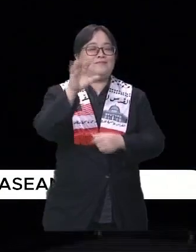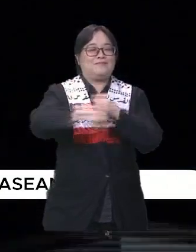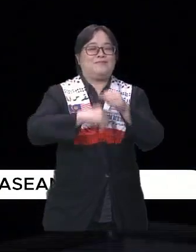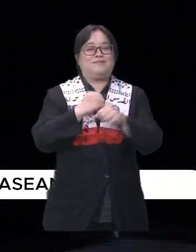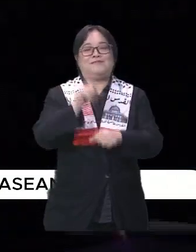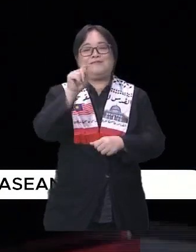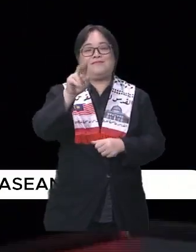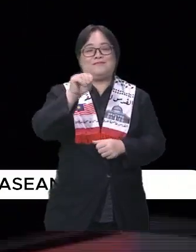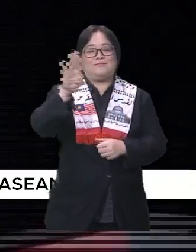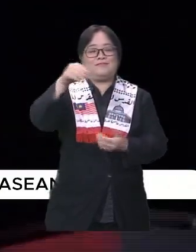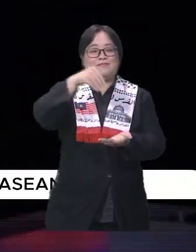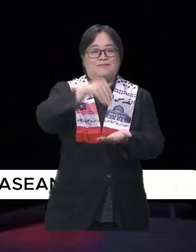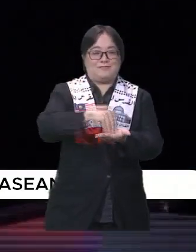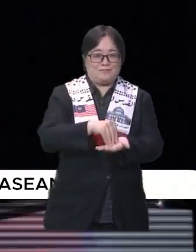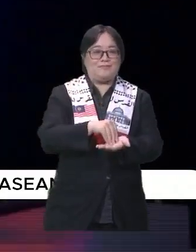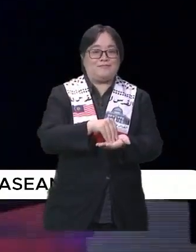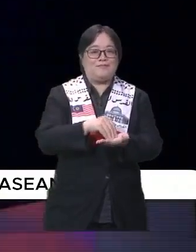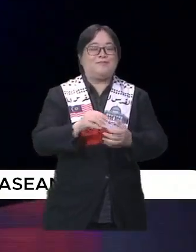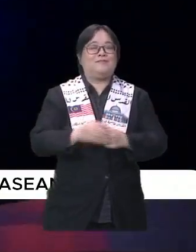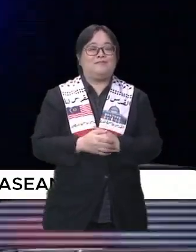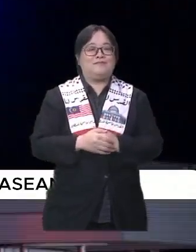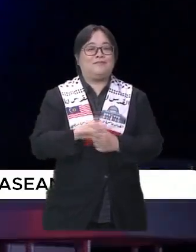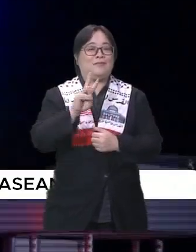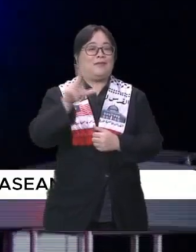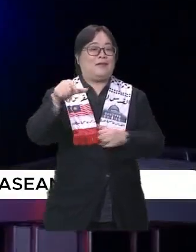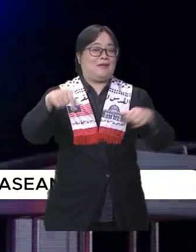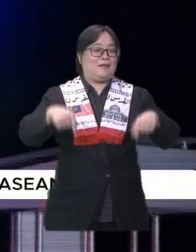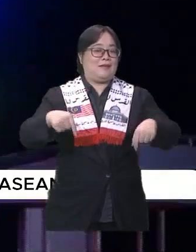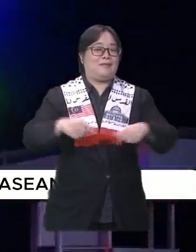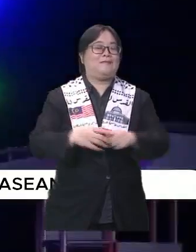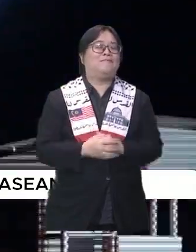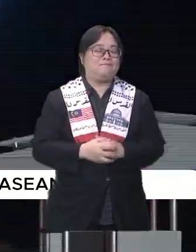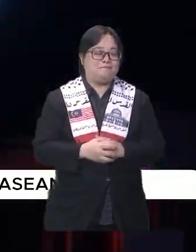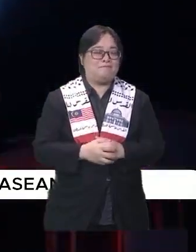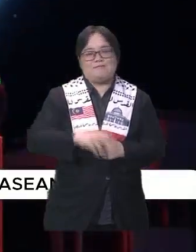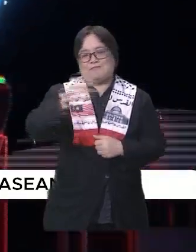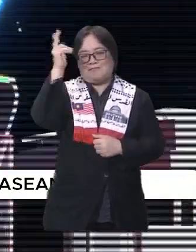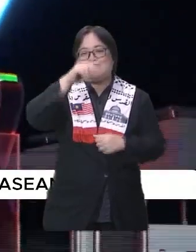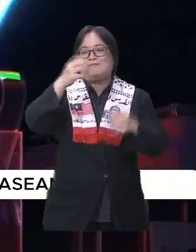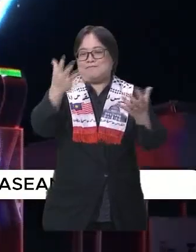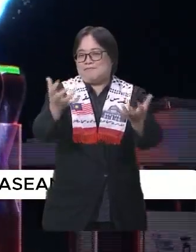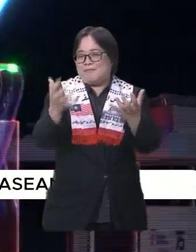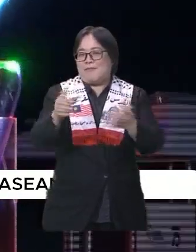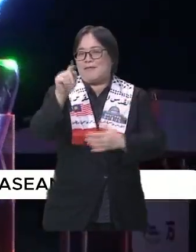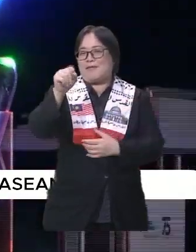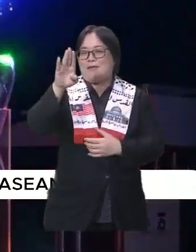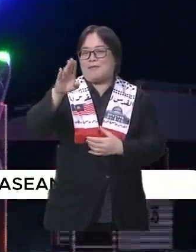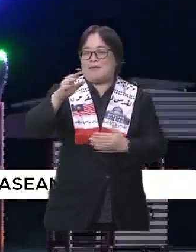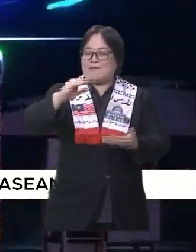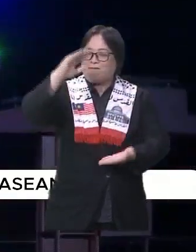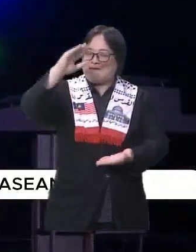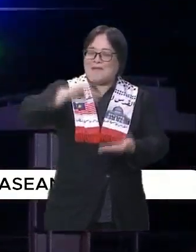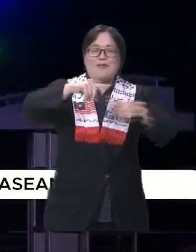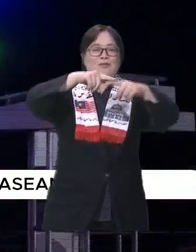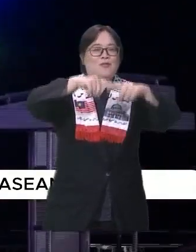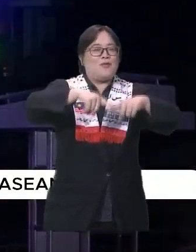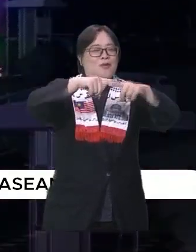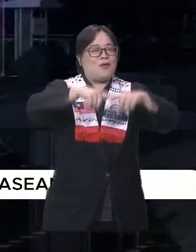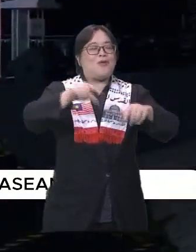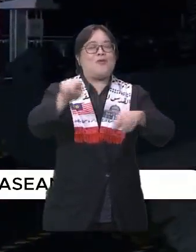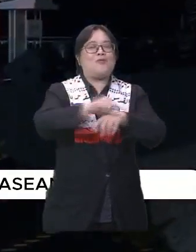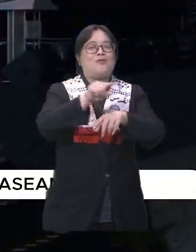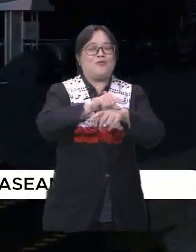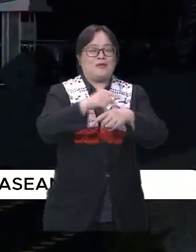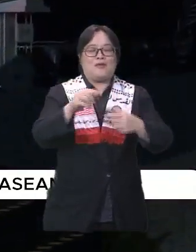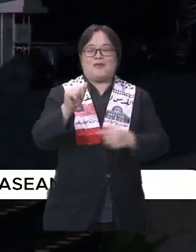tnb di pusat convvensyen Lei di ibuegara pada Selasa berkata kerajaan mahu tnb segera mengurangkan kebergantungan terhadap penggunaan